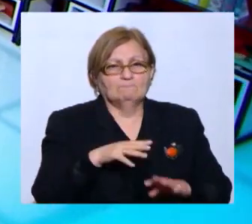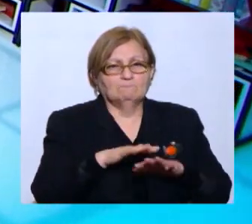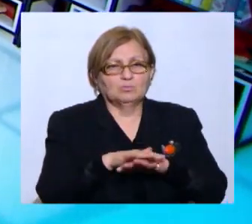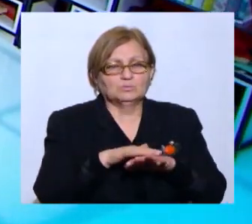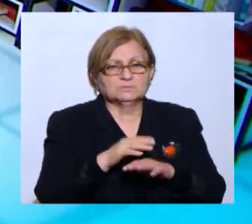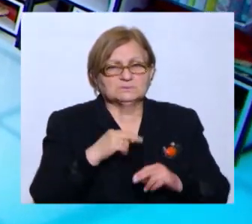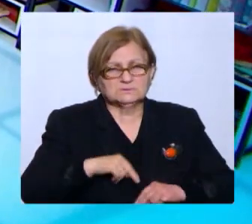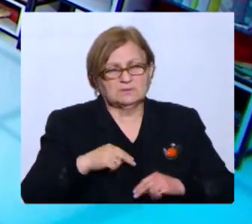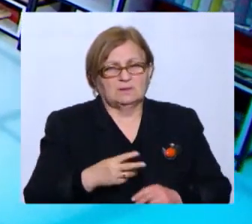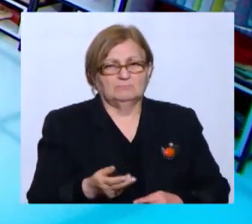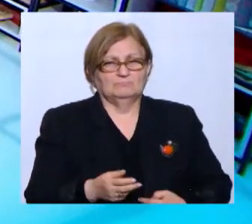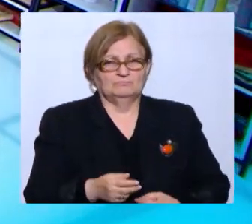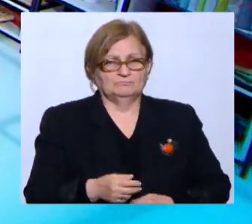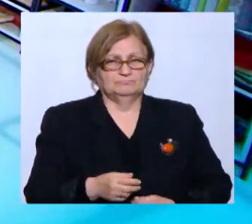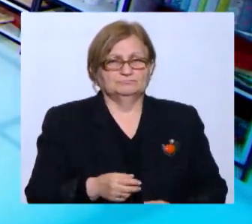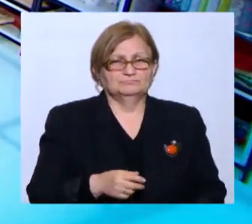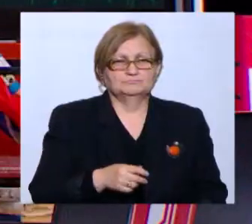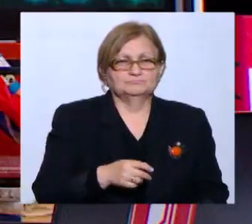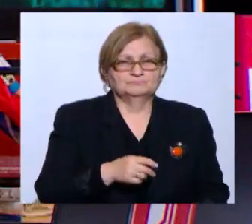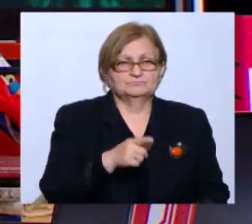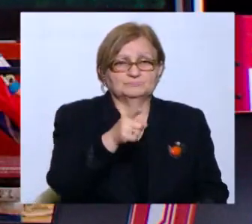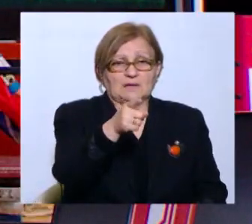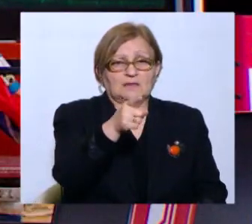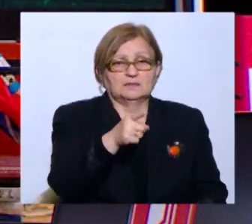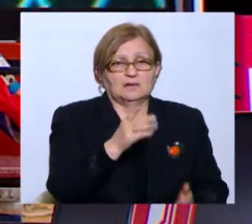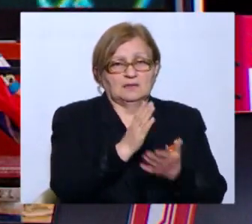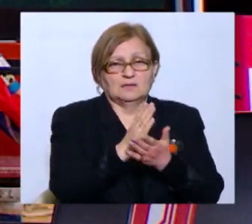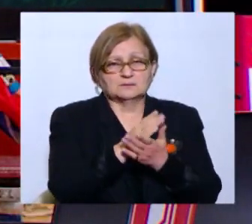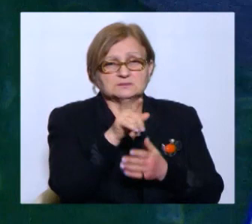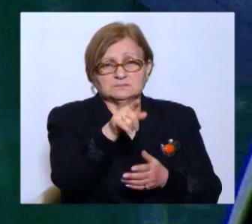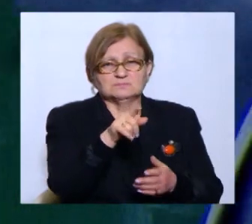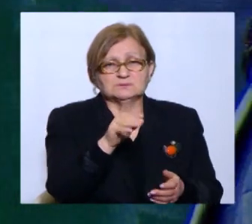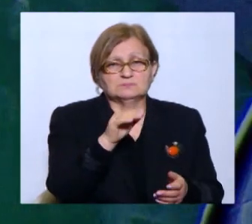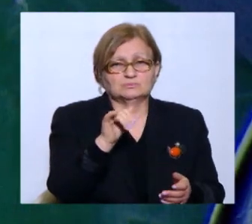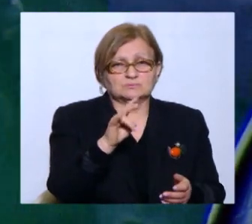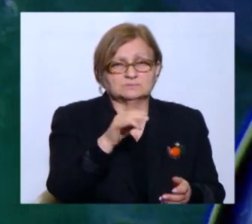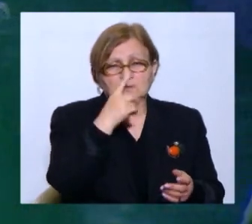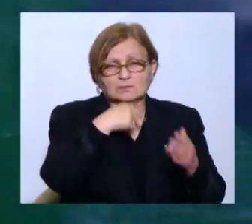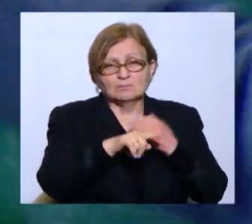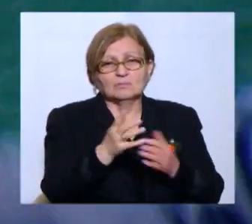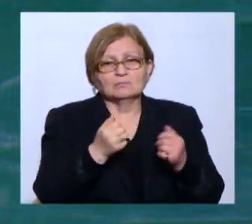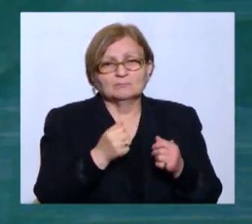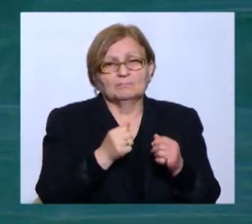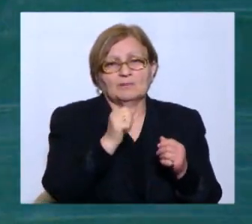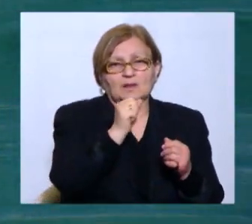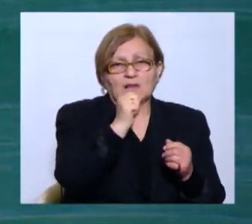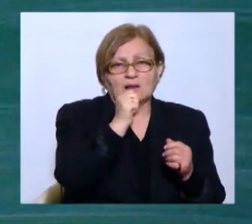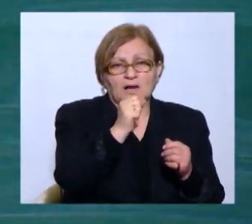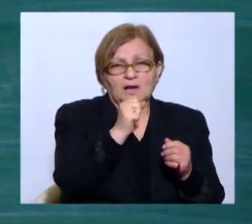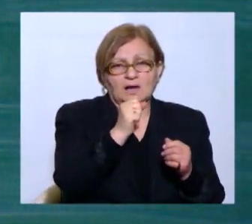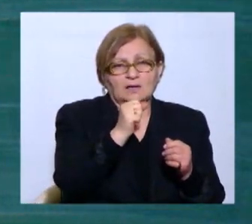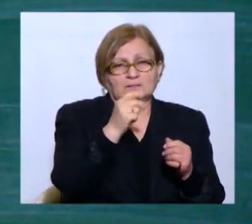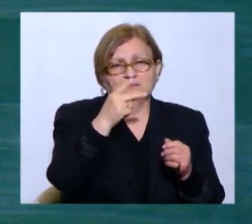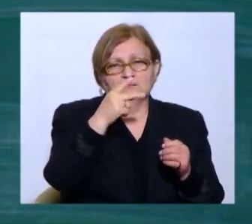დარწმუნდით, რომ ფუნქცია არის მხოლოდ დადებითი ასთვის.